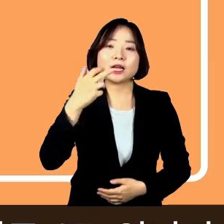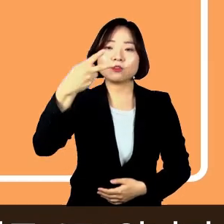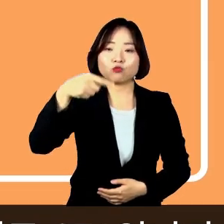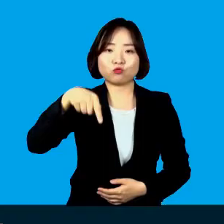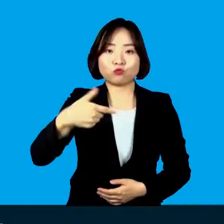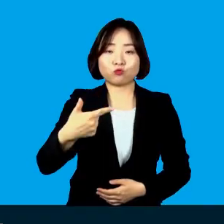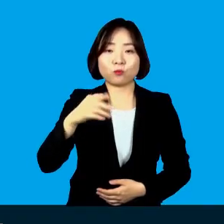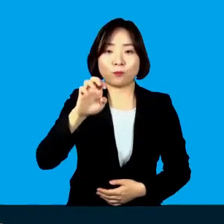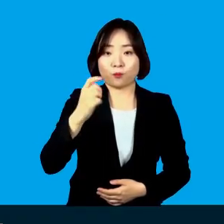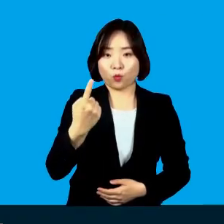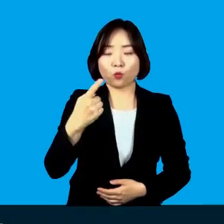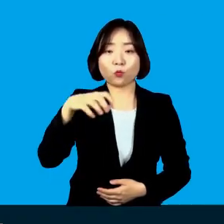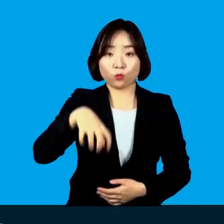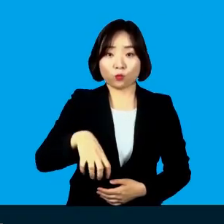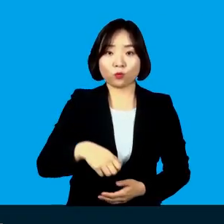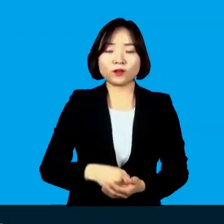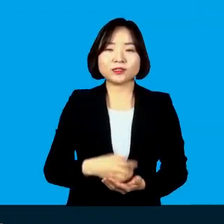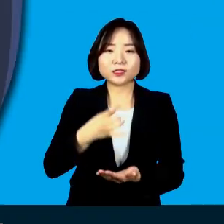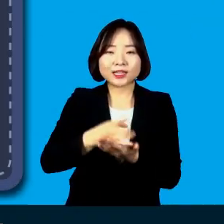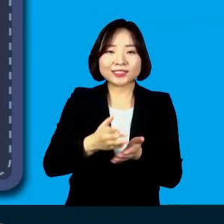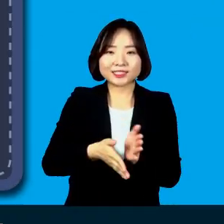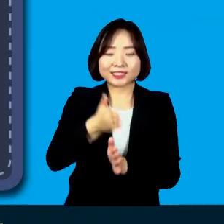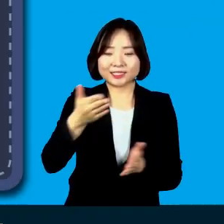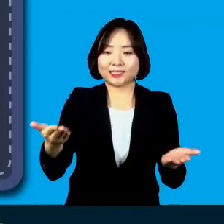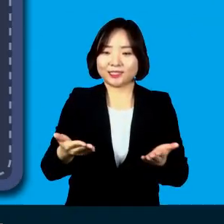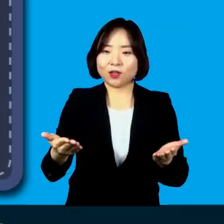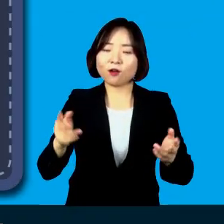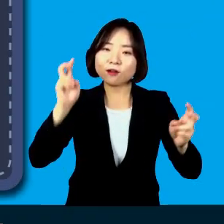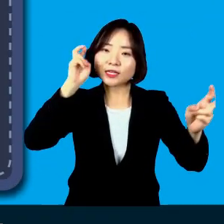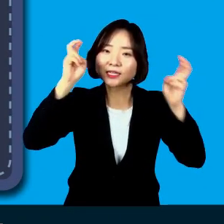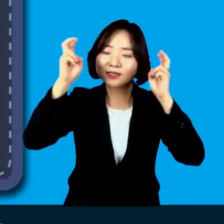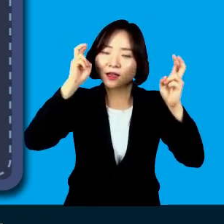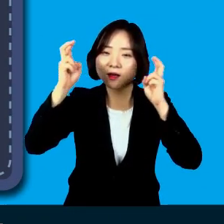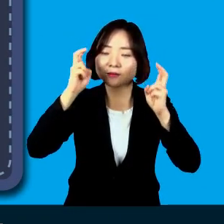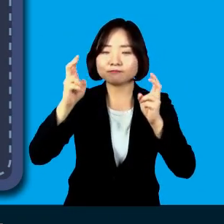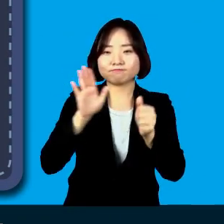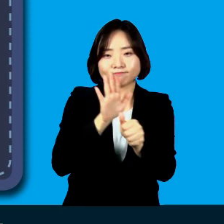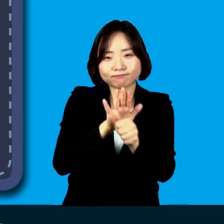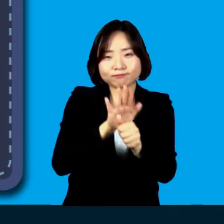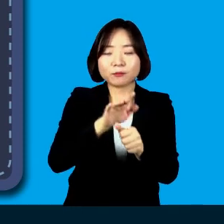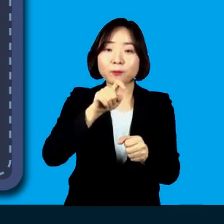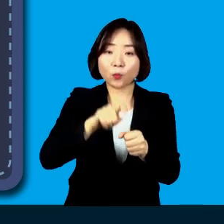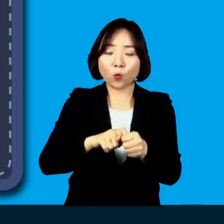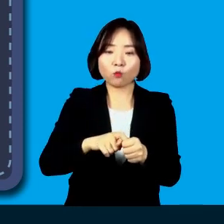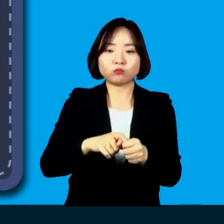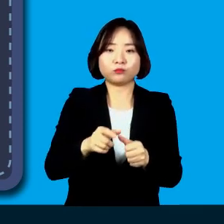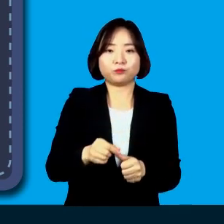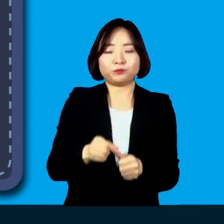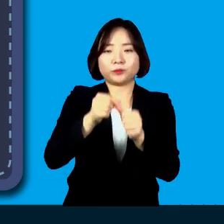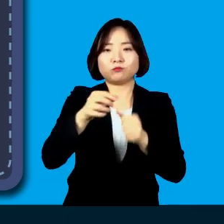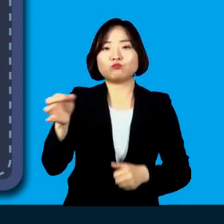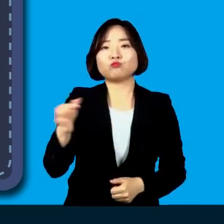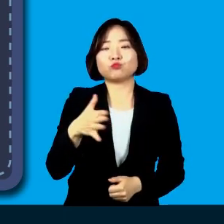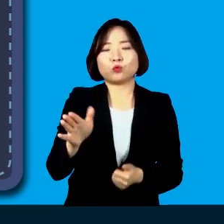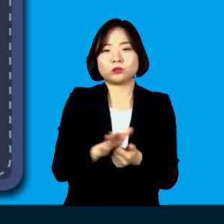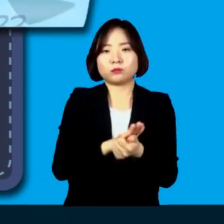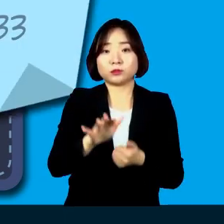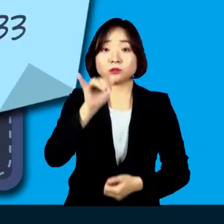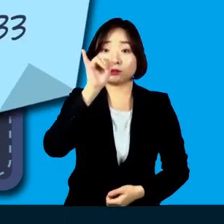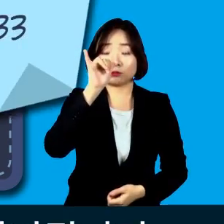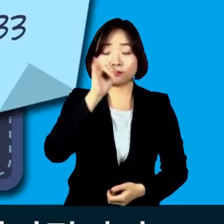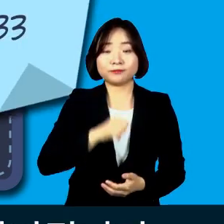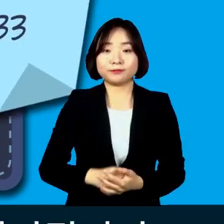271입니다. 천안시에서는 지역기업들의 원활한 기업활동을 위한 지원의 일환으로 무료 채용지원 서비스를 시행하고